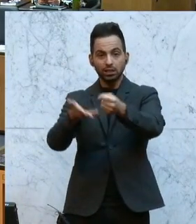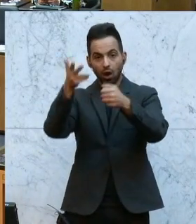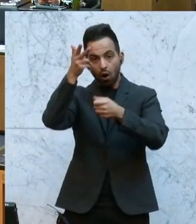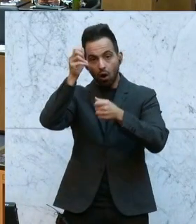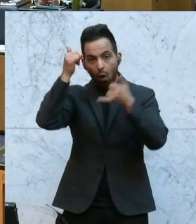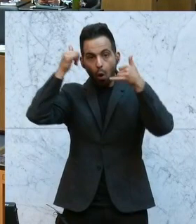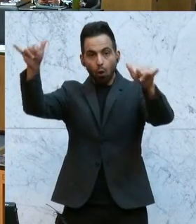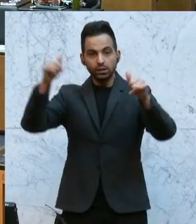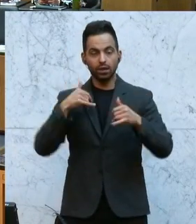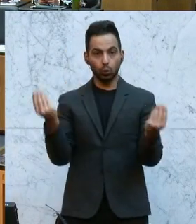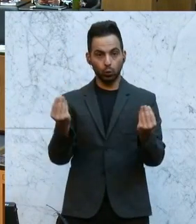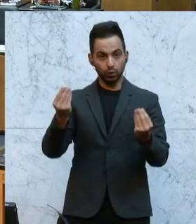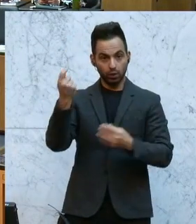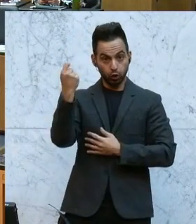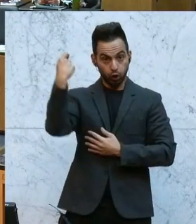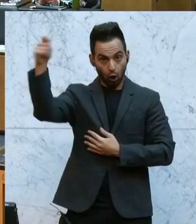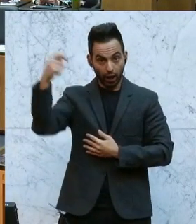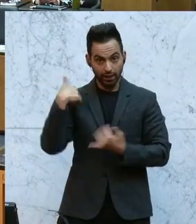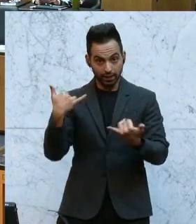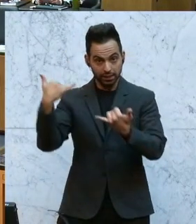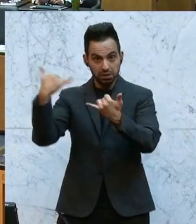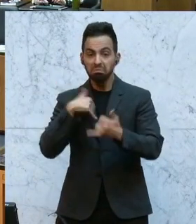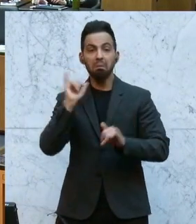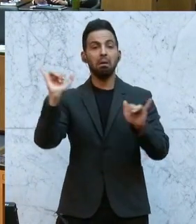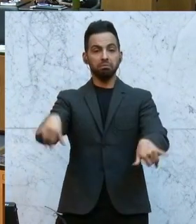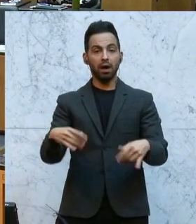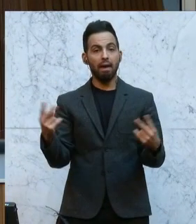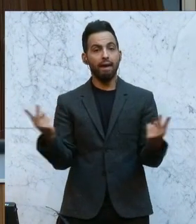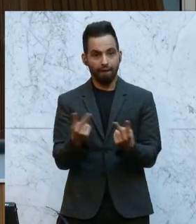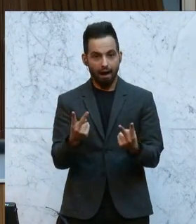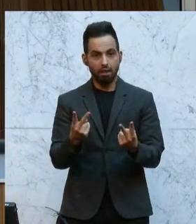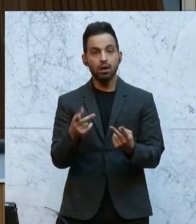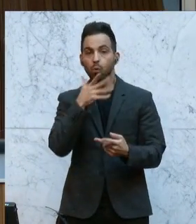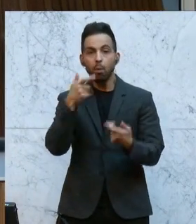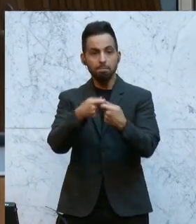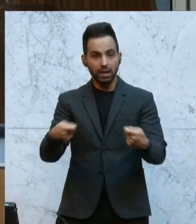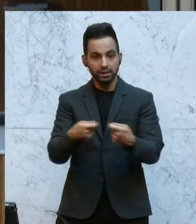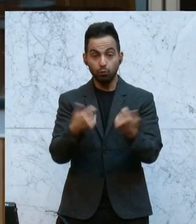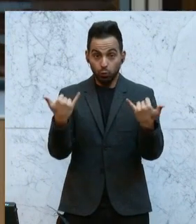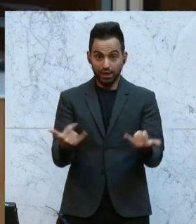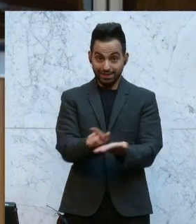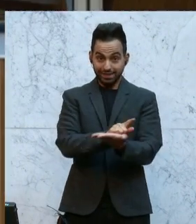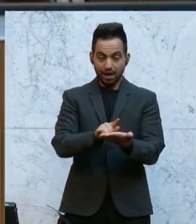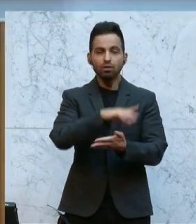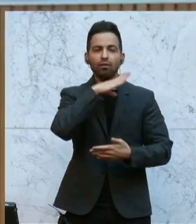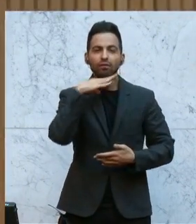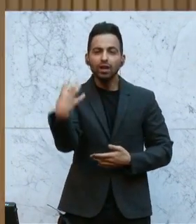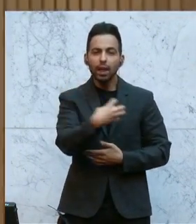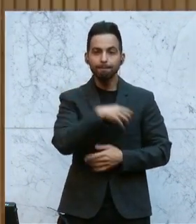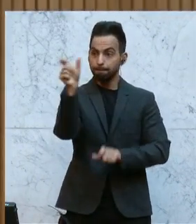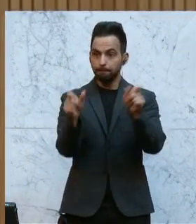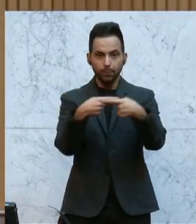der ihr keine Maßnahmen trefft. Und in Zeiten, die von vielen Bürgern